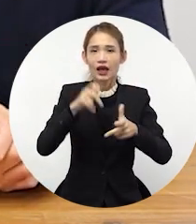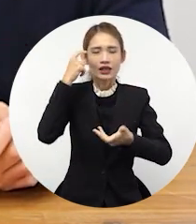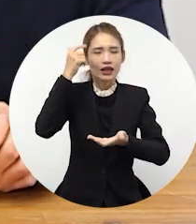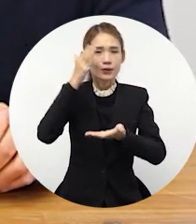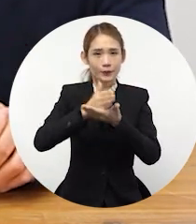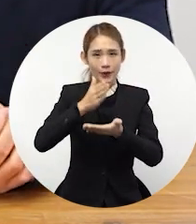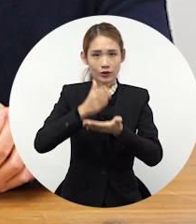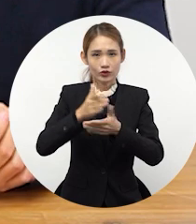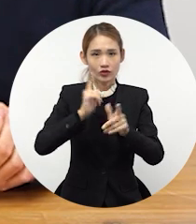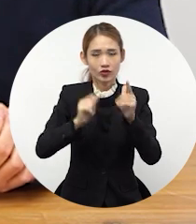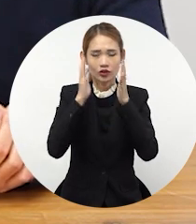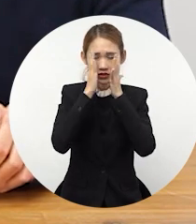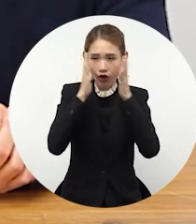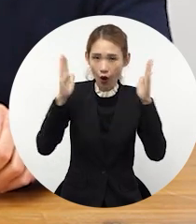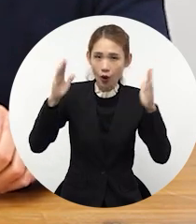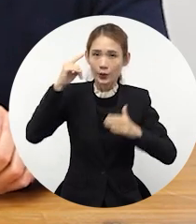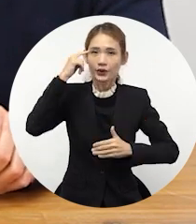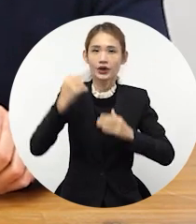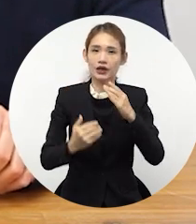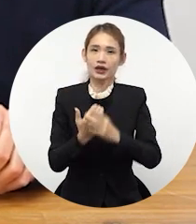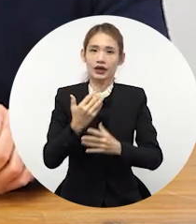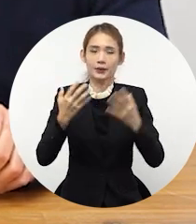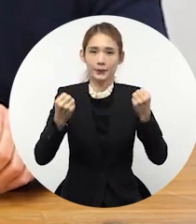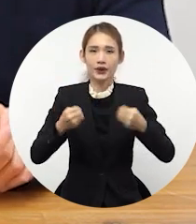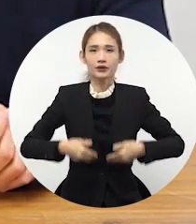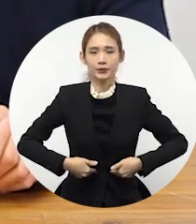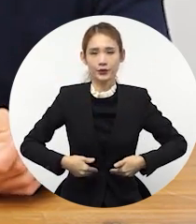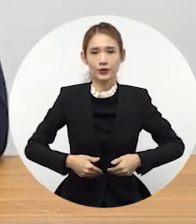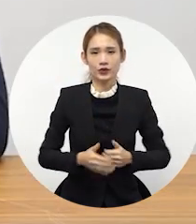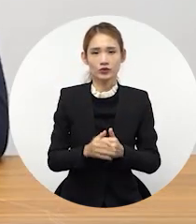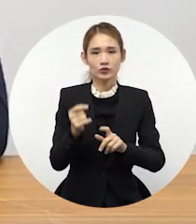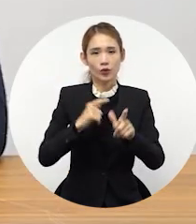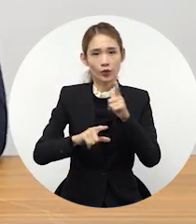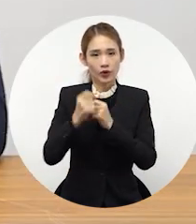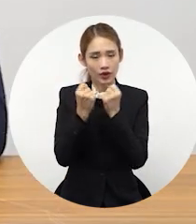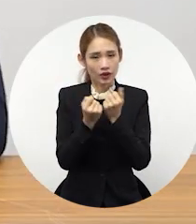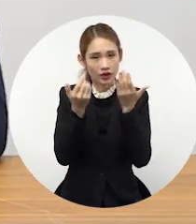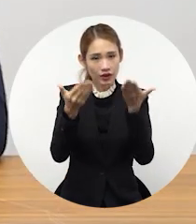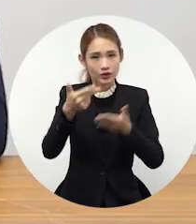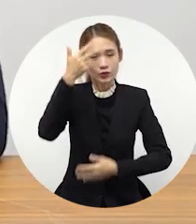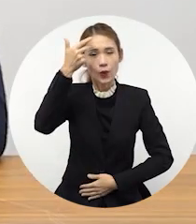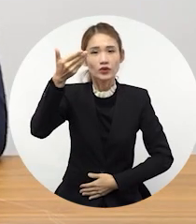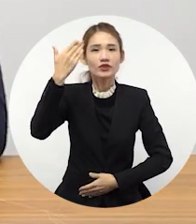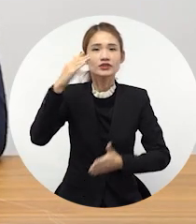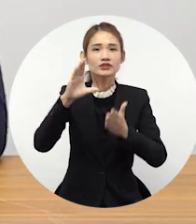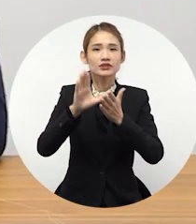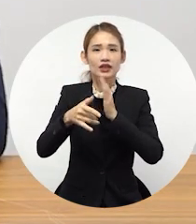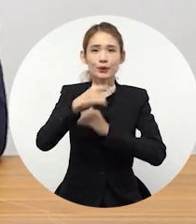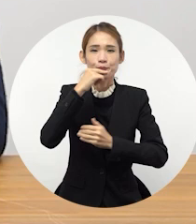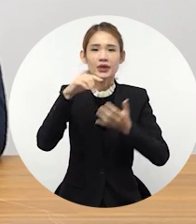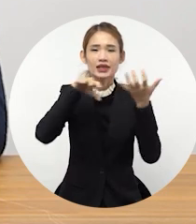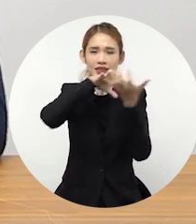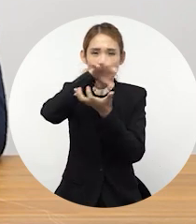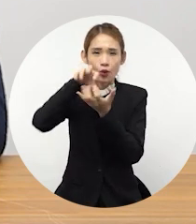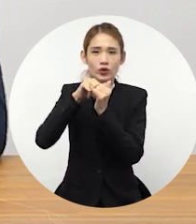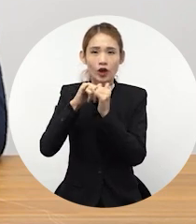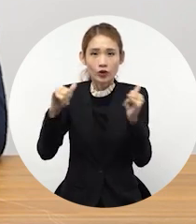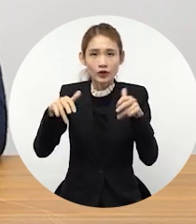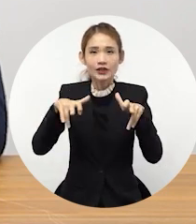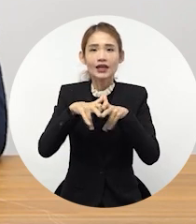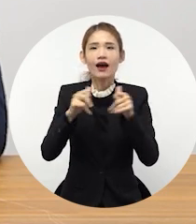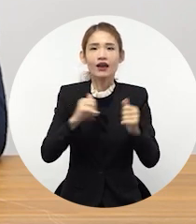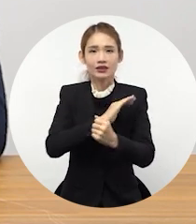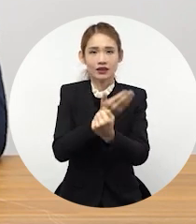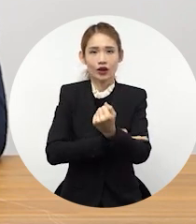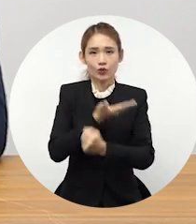장애인이야 보다는 좀 더 넓은 의미에서 생각을 해주신다라면 이게 좋을 것 같아요. 조금 더 예시를 들어보면 조선시대 때는 혼혈인도